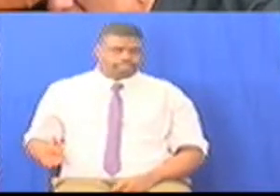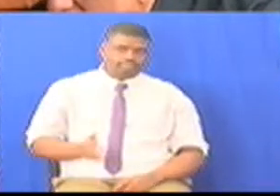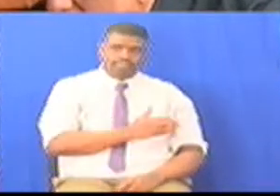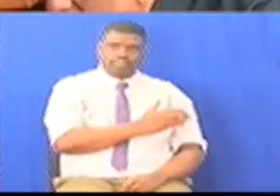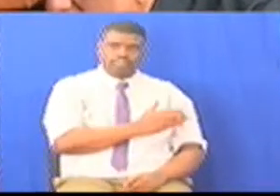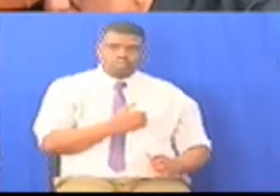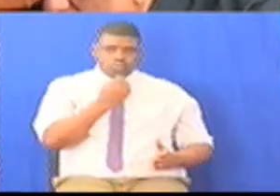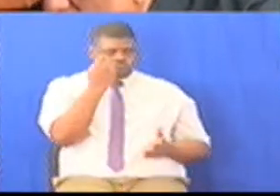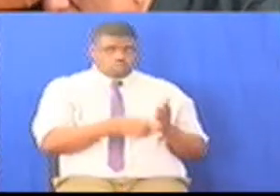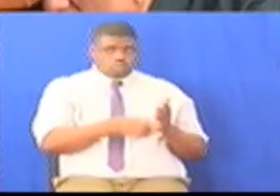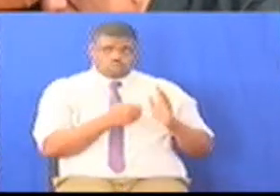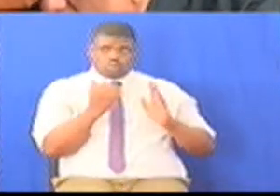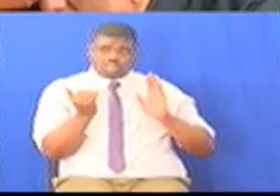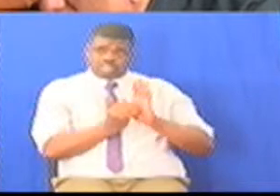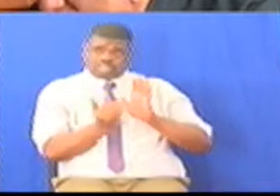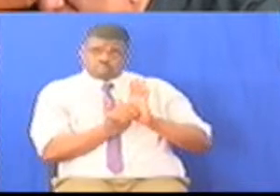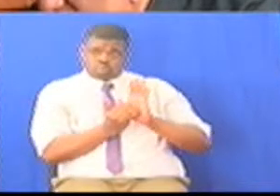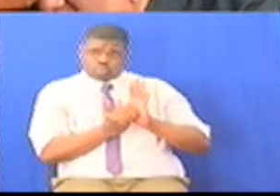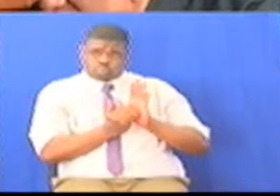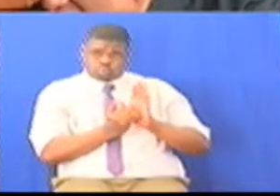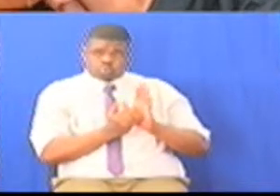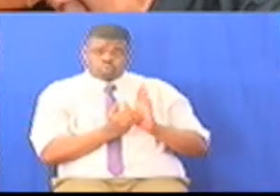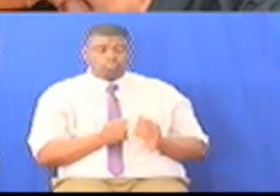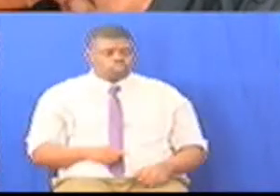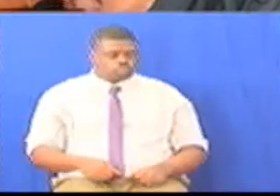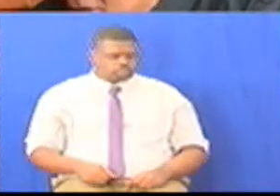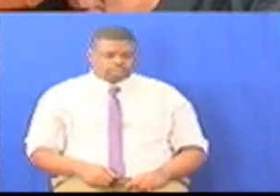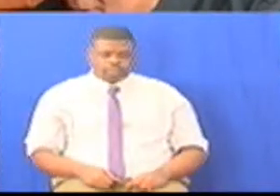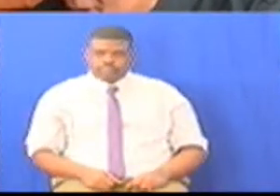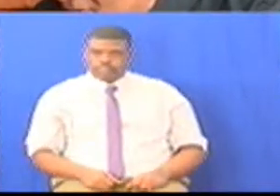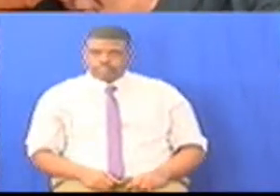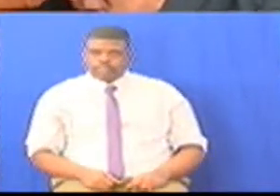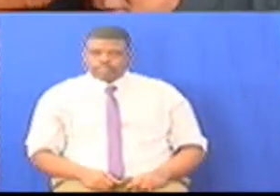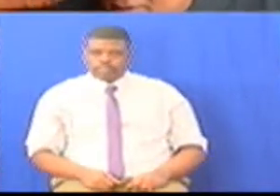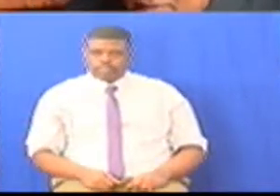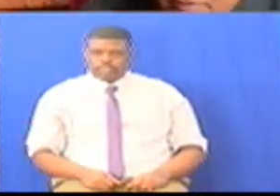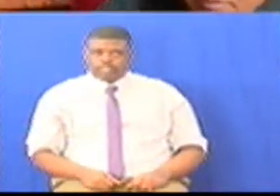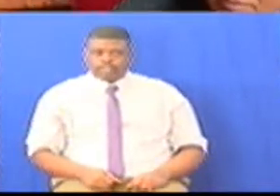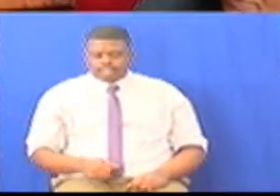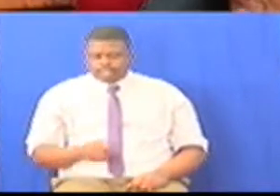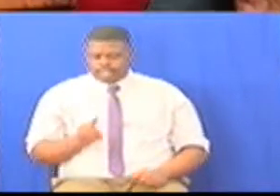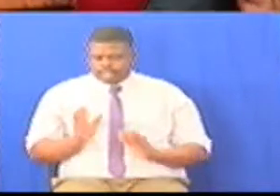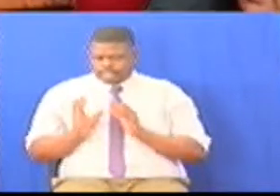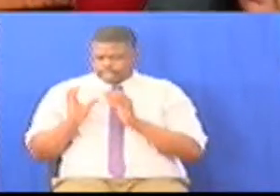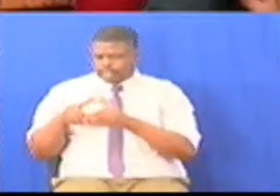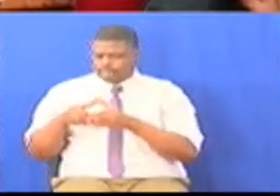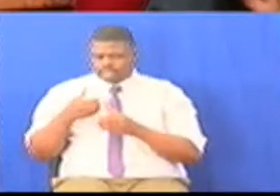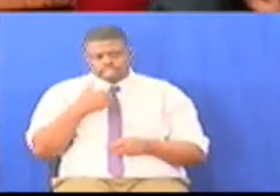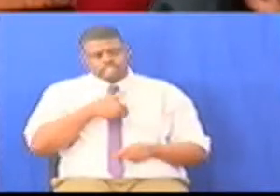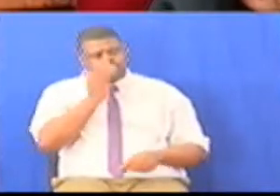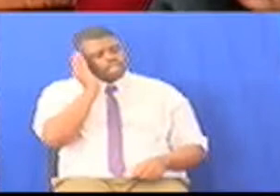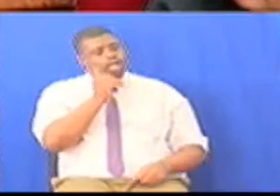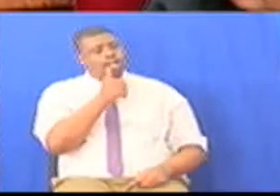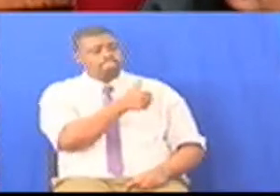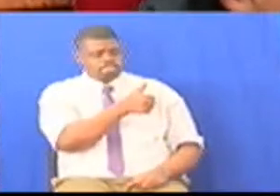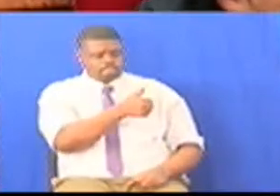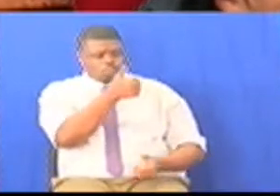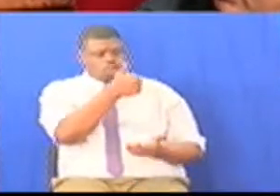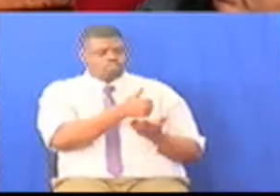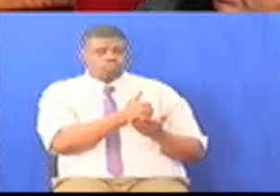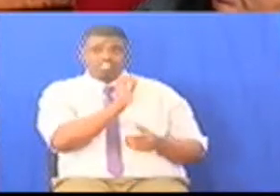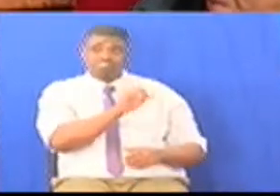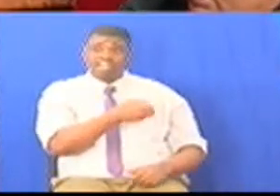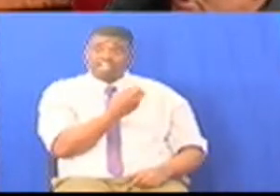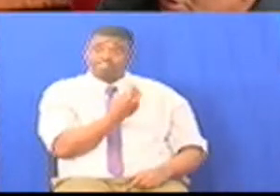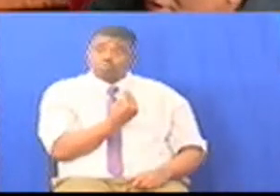147. Mheshimiwa Spika, kamati inaipongeza serikali kwa uamuzi ambao imeufanya kwa miaka miwili mfululizo sasa